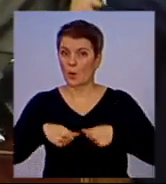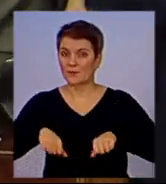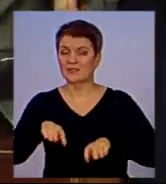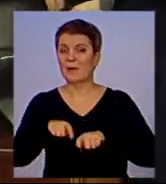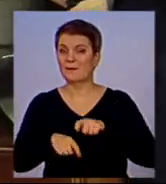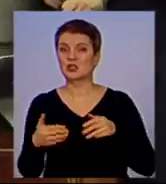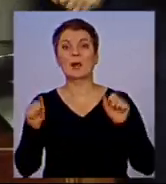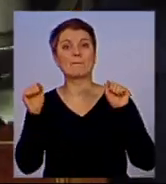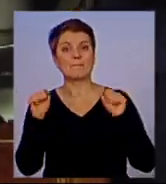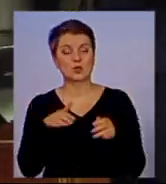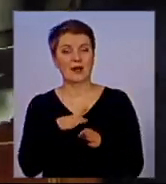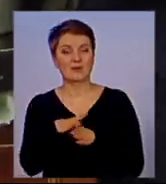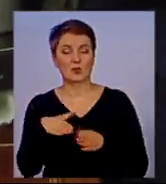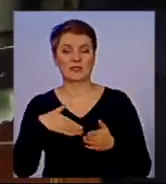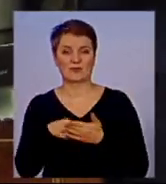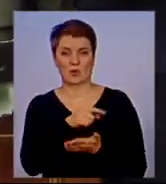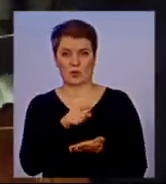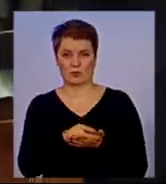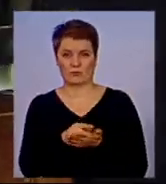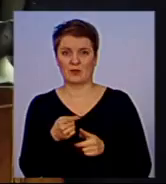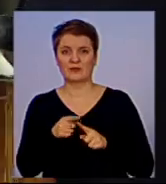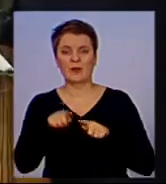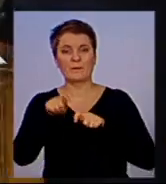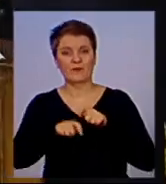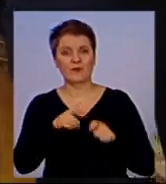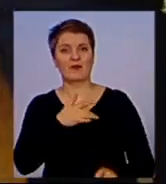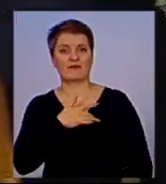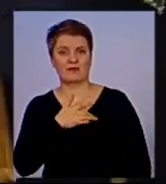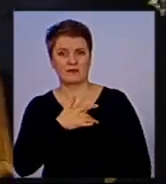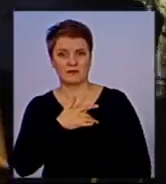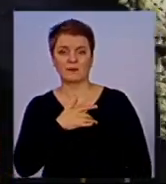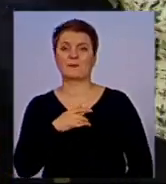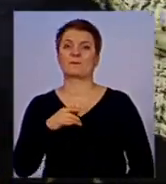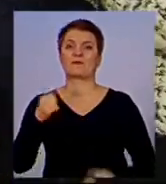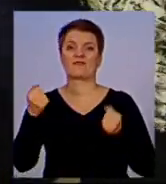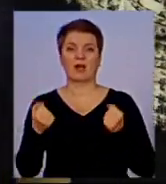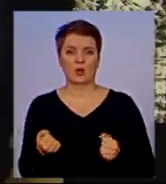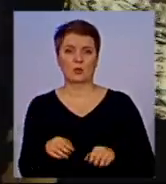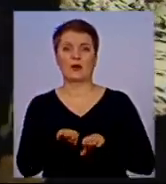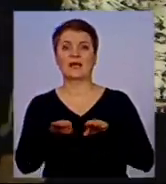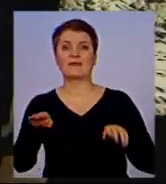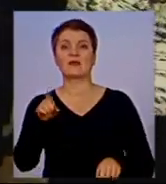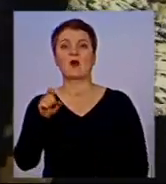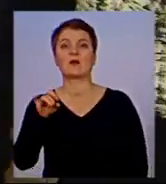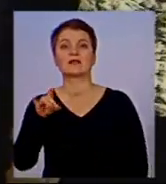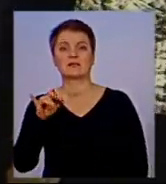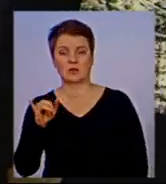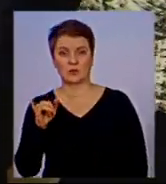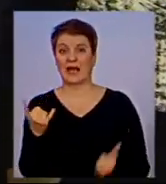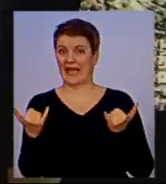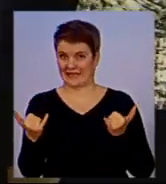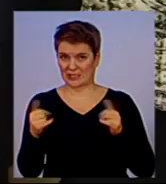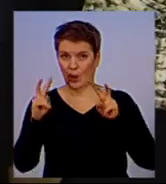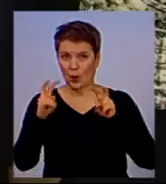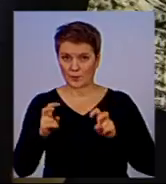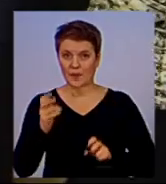Обстеження включає такі показники, як вага, частота серцевих скорочень, рівень холестерину, артеріальний тиск. Нинішнє обстеження психічного огляду